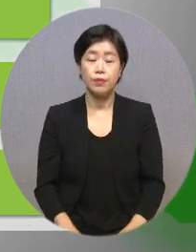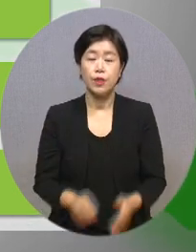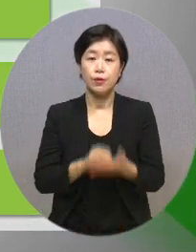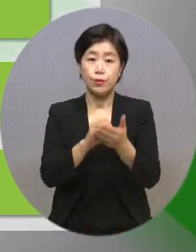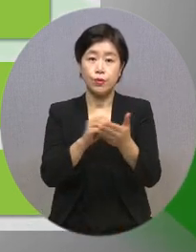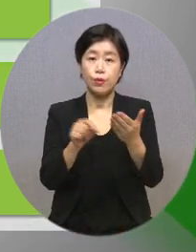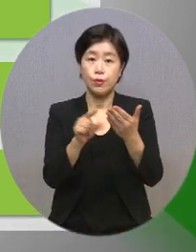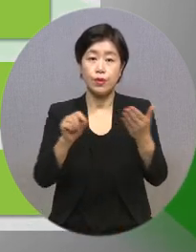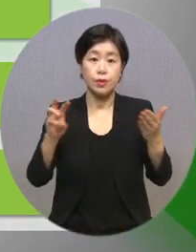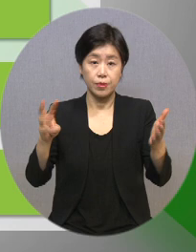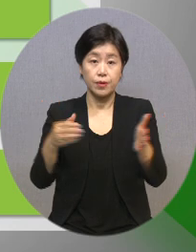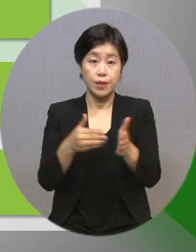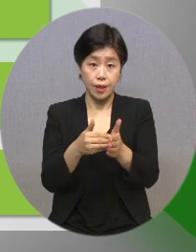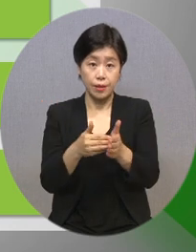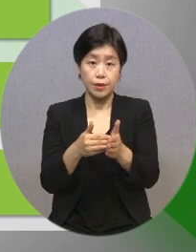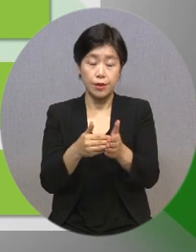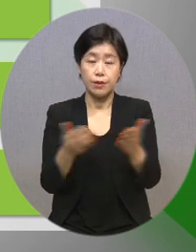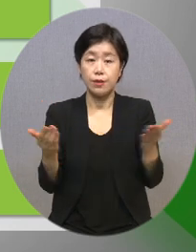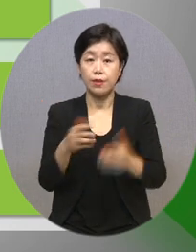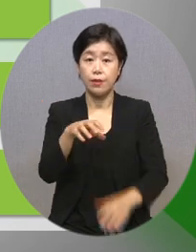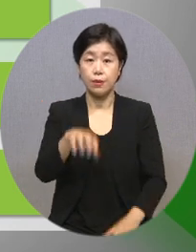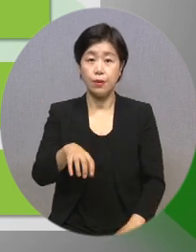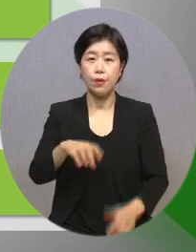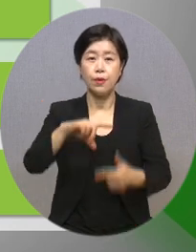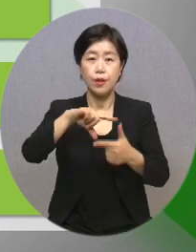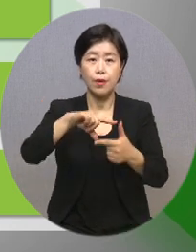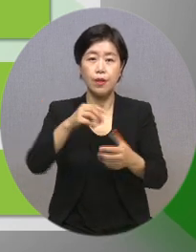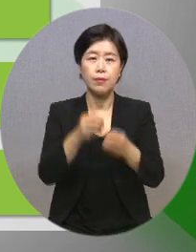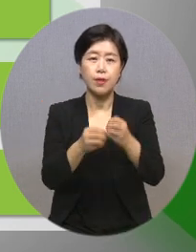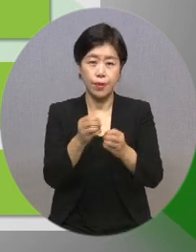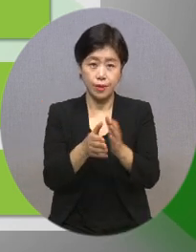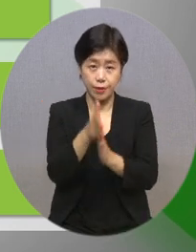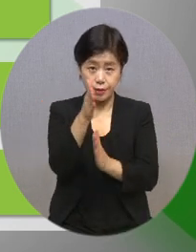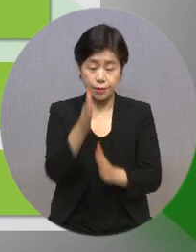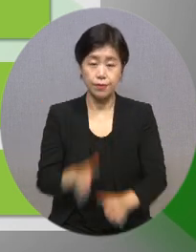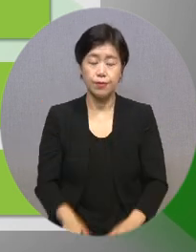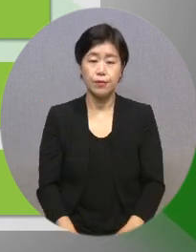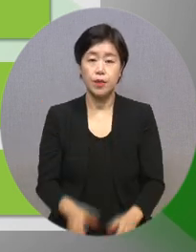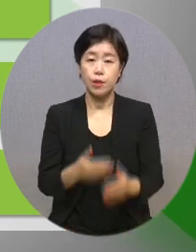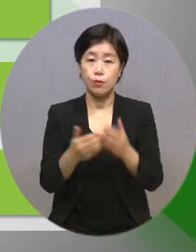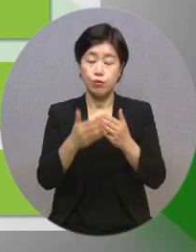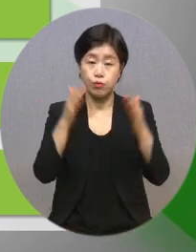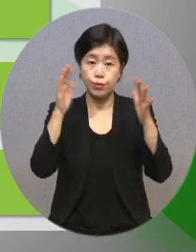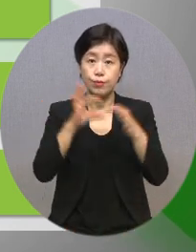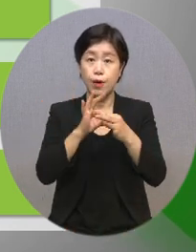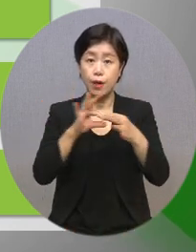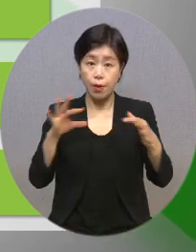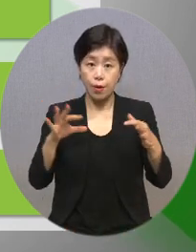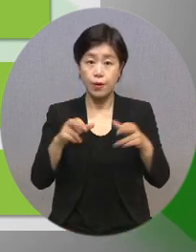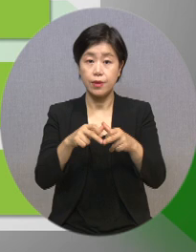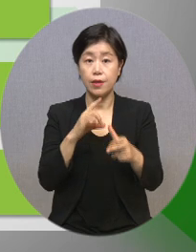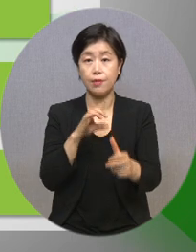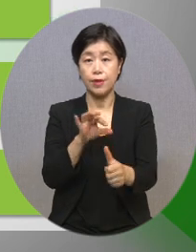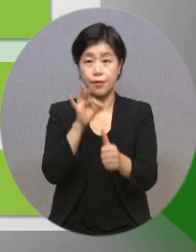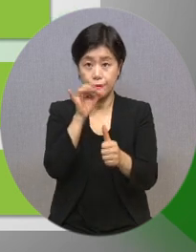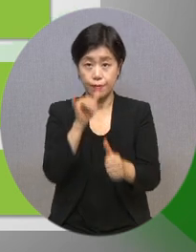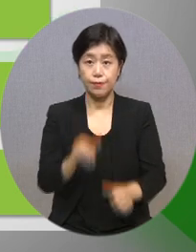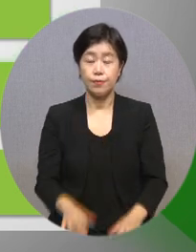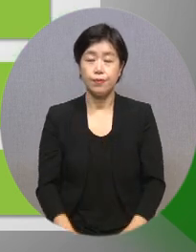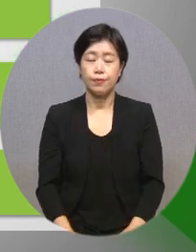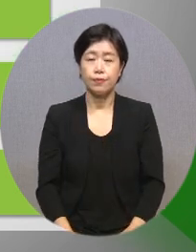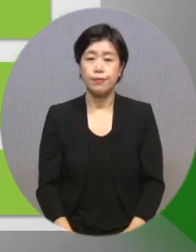9월 30일까지며 근무지는 경남 창원시입니다. 경력과 학력은 무관하며 장애인만